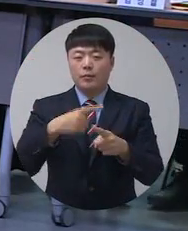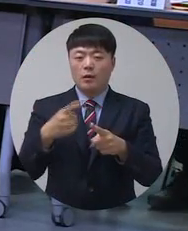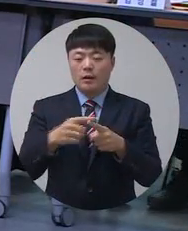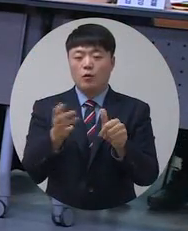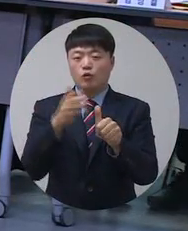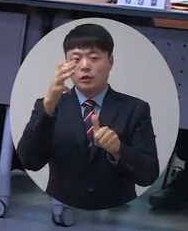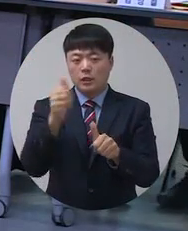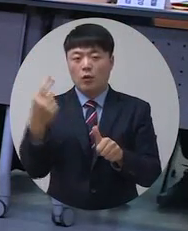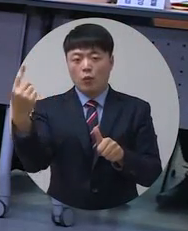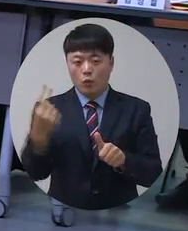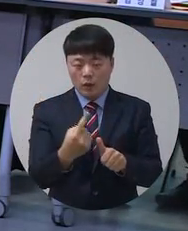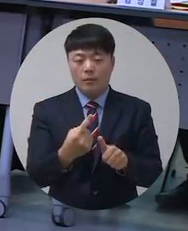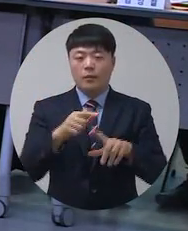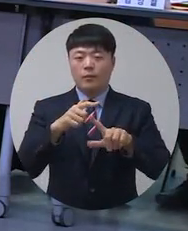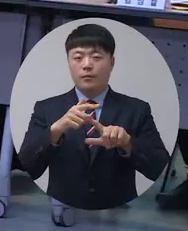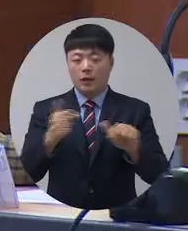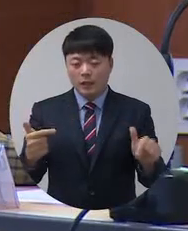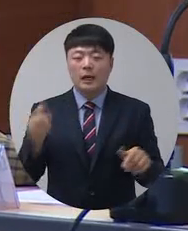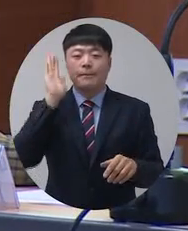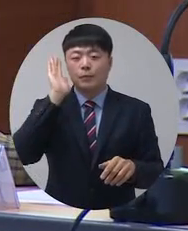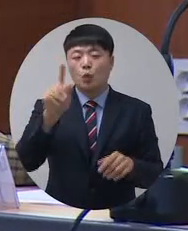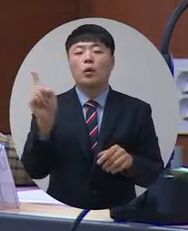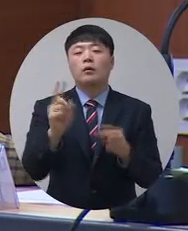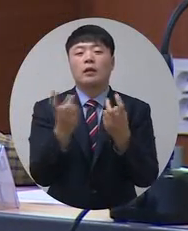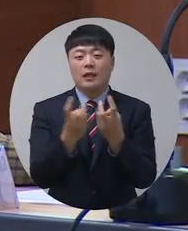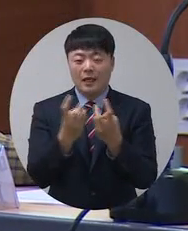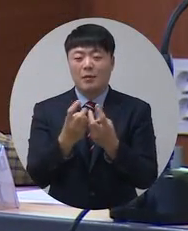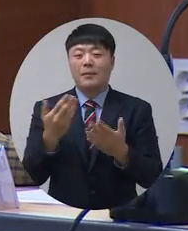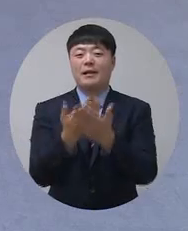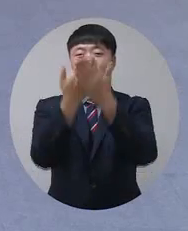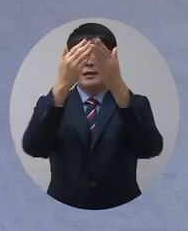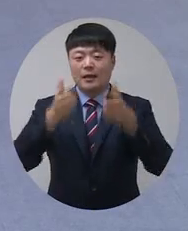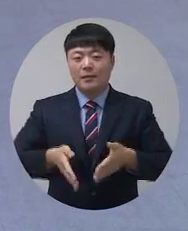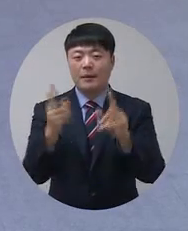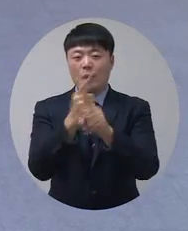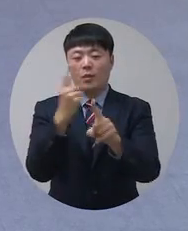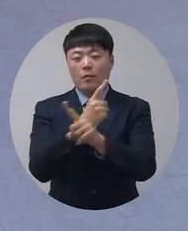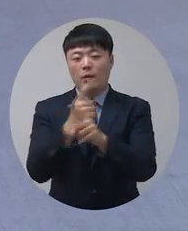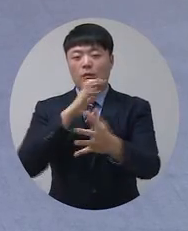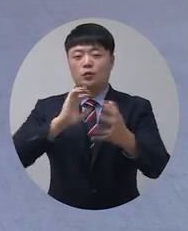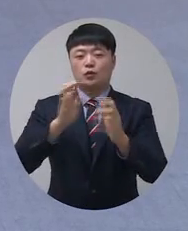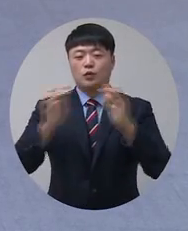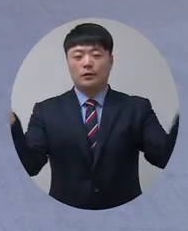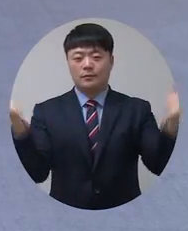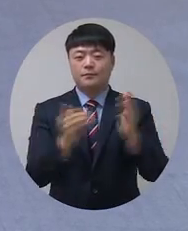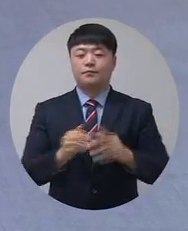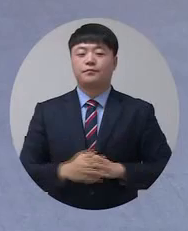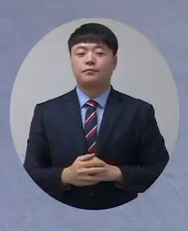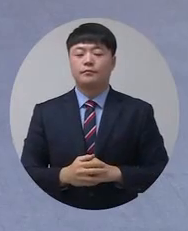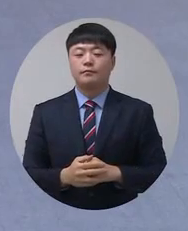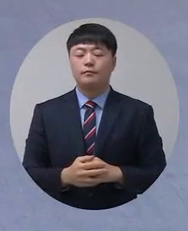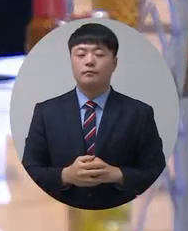주제로 참석자들과 함께 향후 대야문화재 행사의 발전 방향 및 개선사항에 대한 열띤 토론이 함께